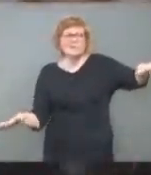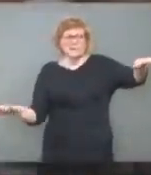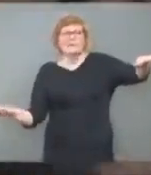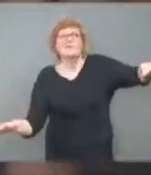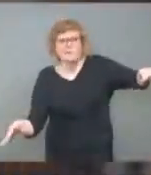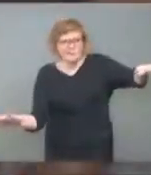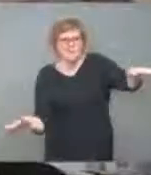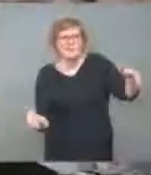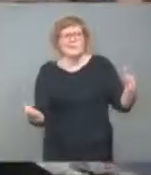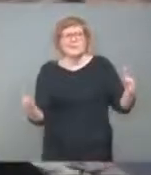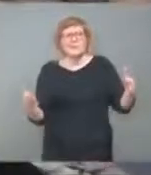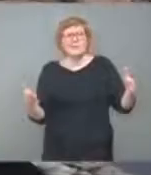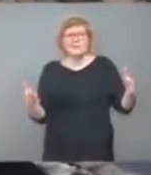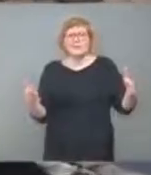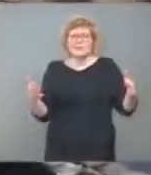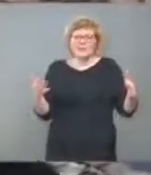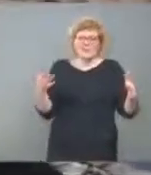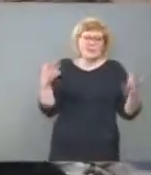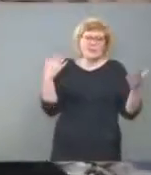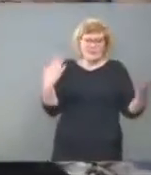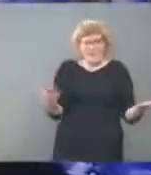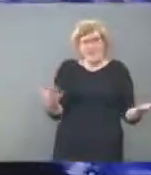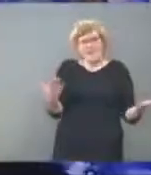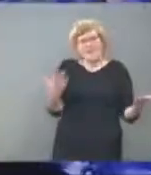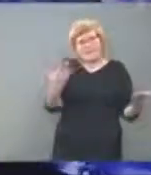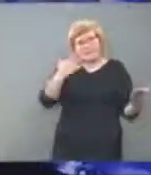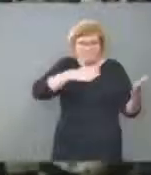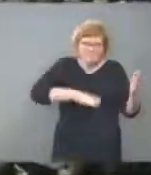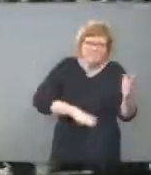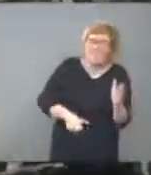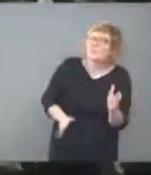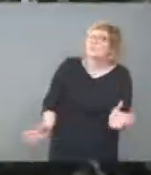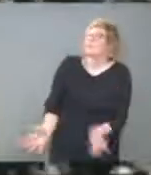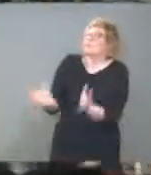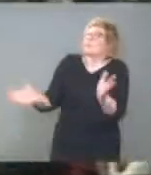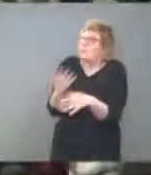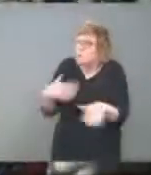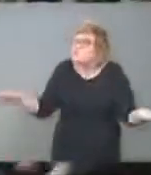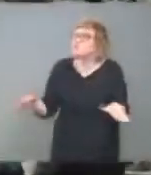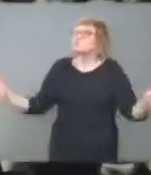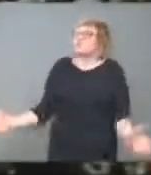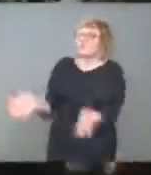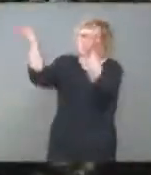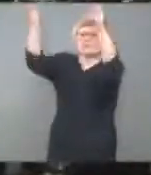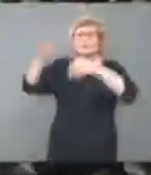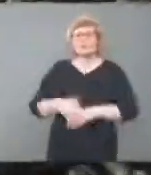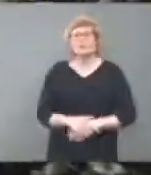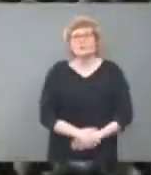s'envoler.